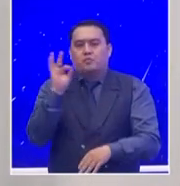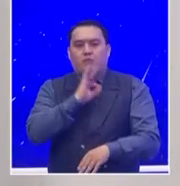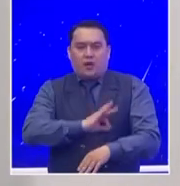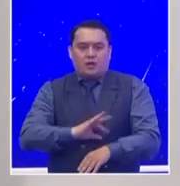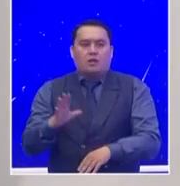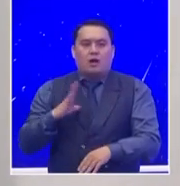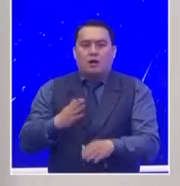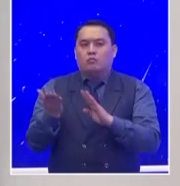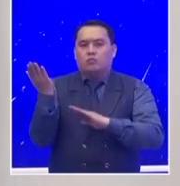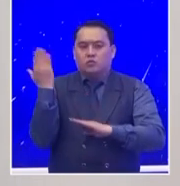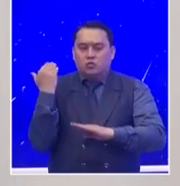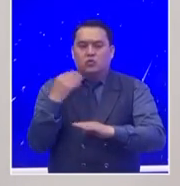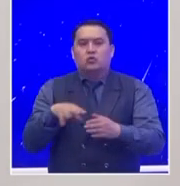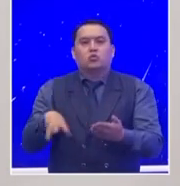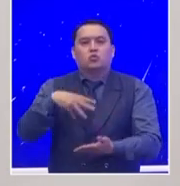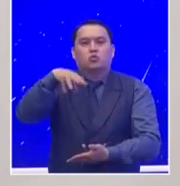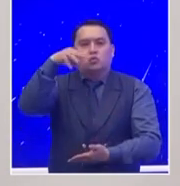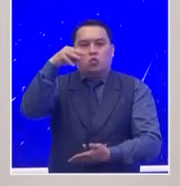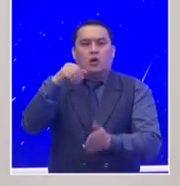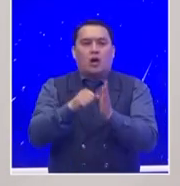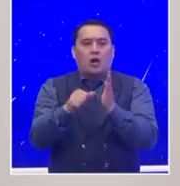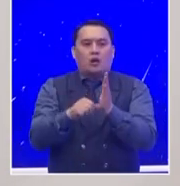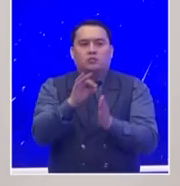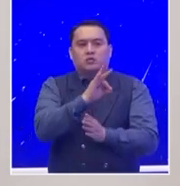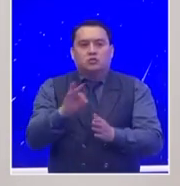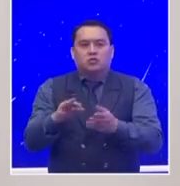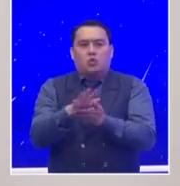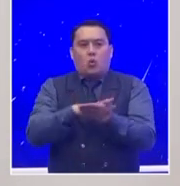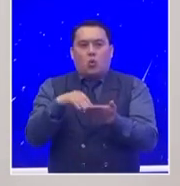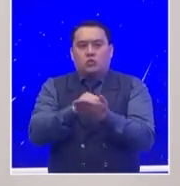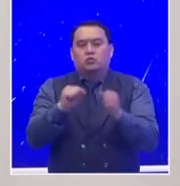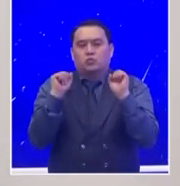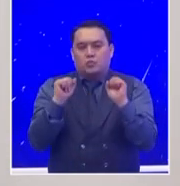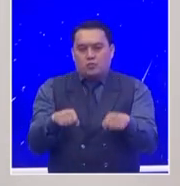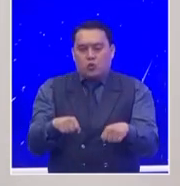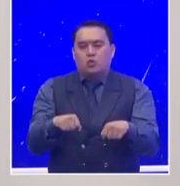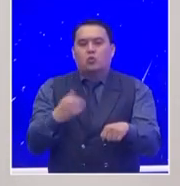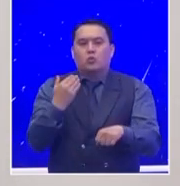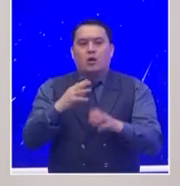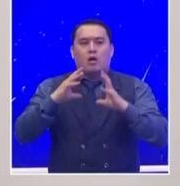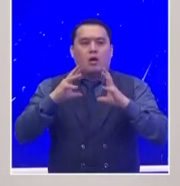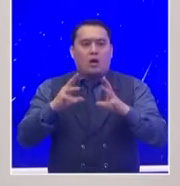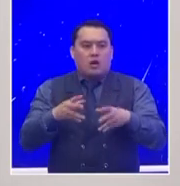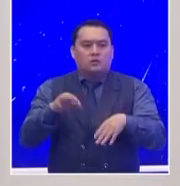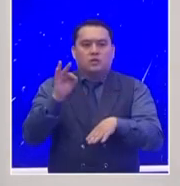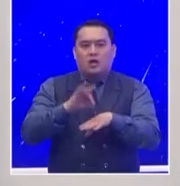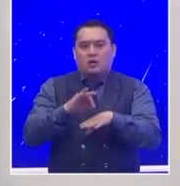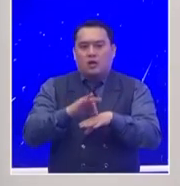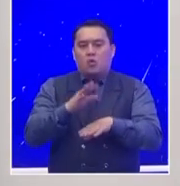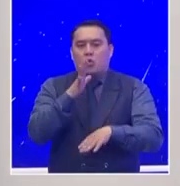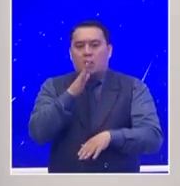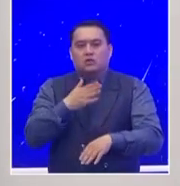пайдаланған. Жалпы адыраспанның түтіні 60% микробты жоюға қауқарлы. Әлемде осындай індет жайлаған